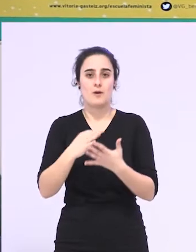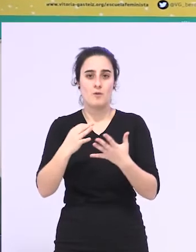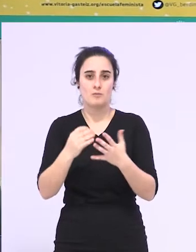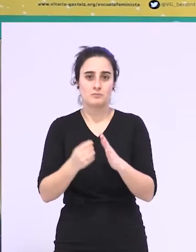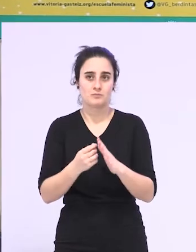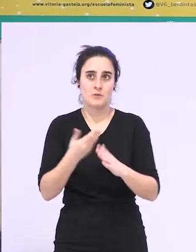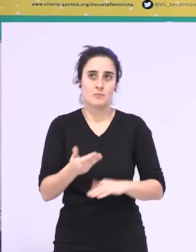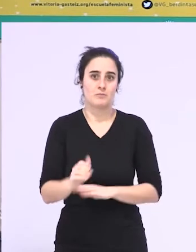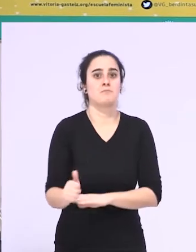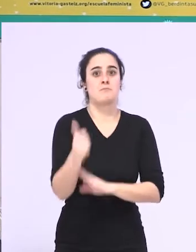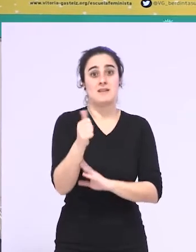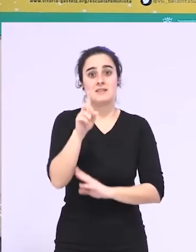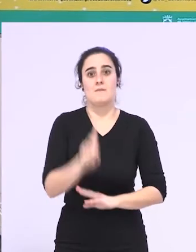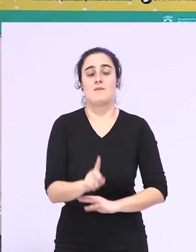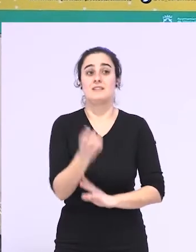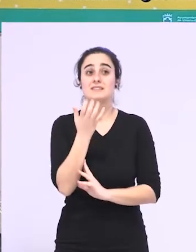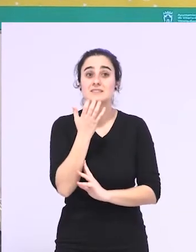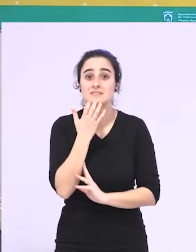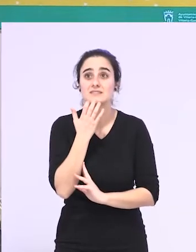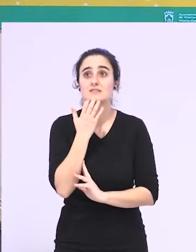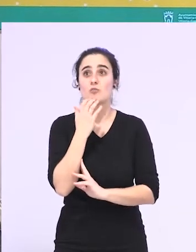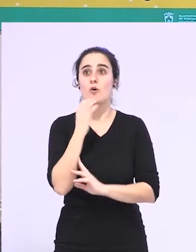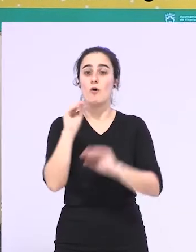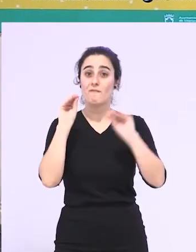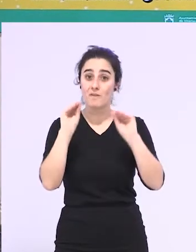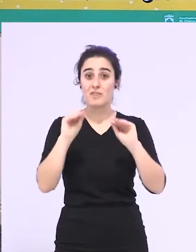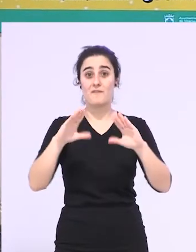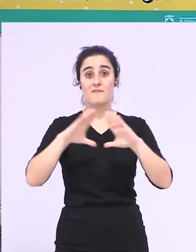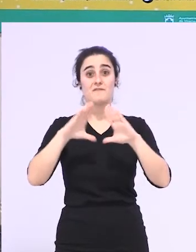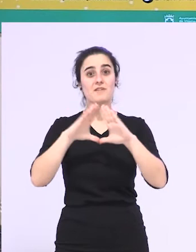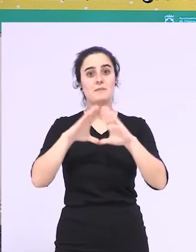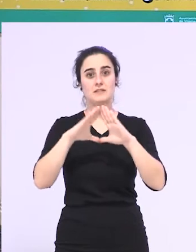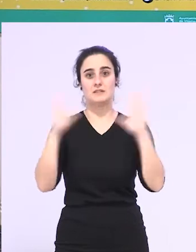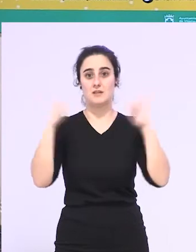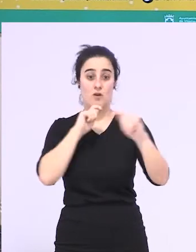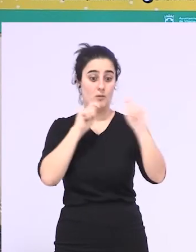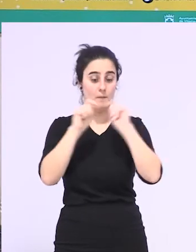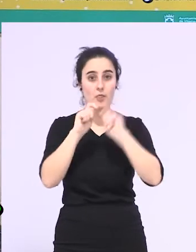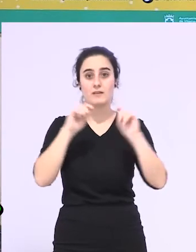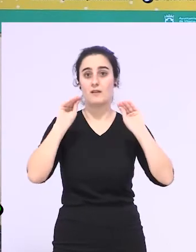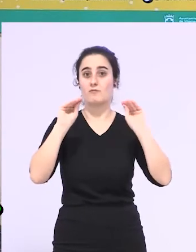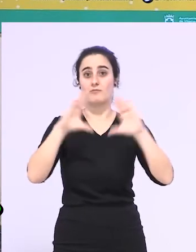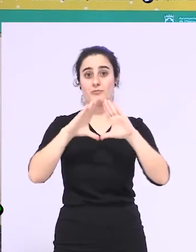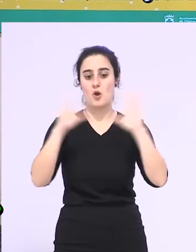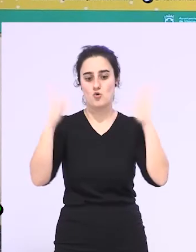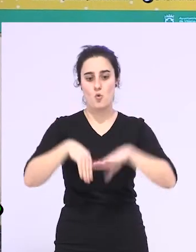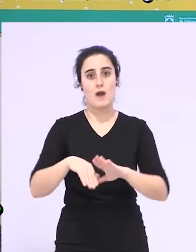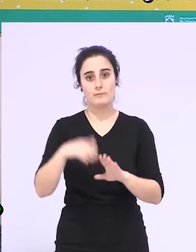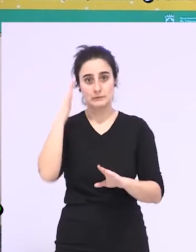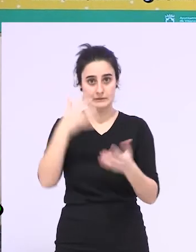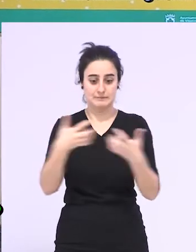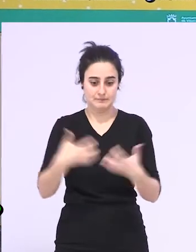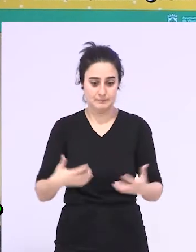are gehiago, espaldima dago, formakuntza feminista daukan kazetaririk atzean. Orduan, kasu honetan zer